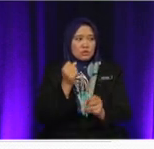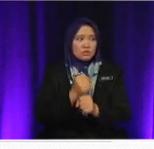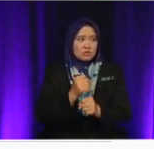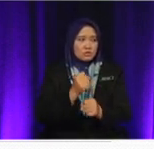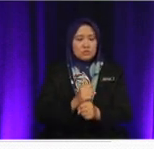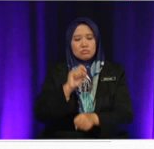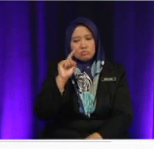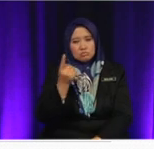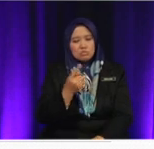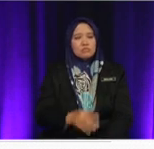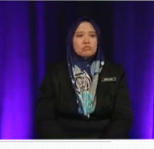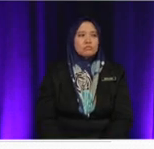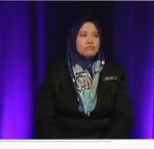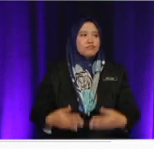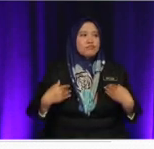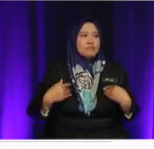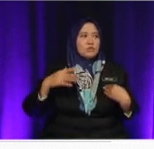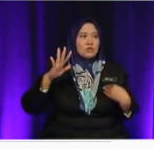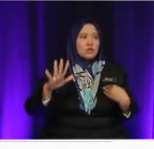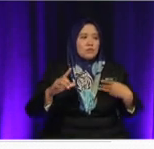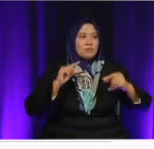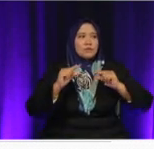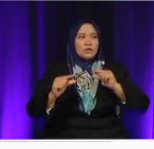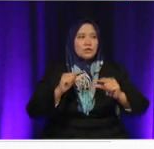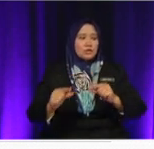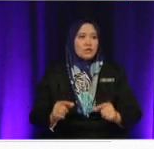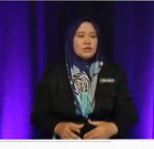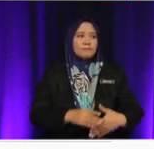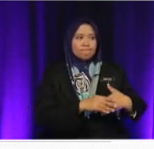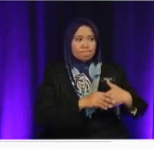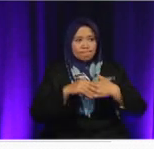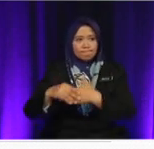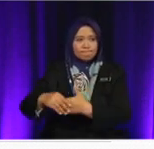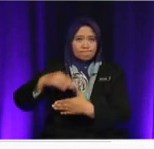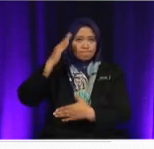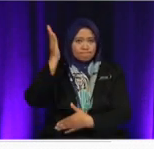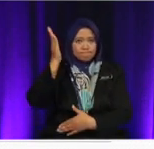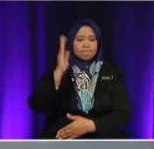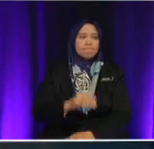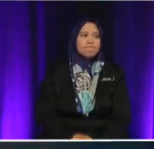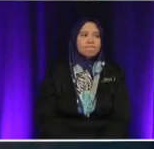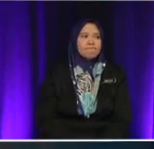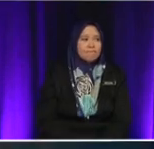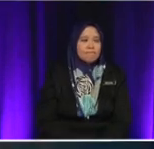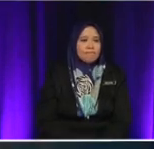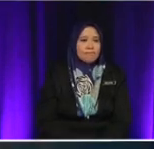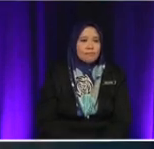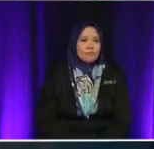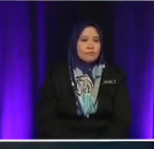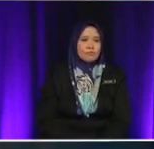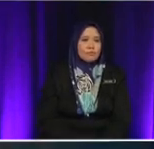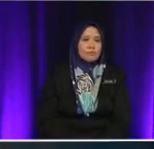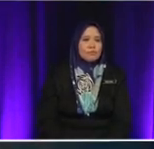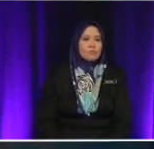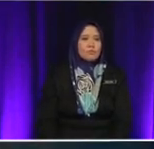demokratik, kontingensi dan berorientasikan birokrasi. Okey, Afika, boleh tak terangkan autokratik satu?